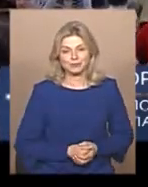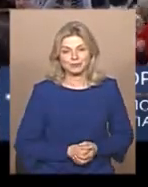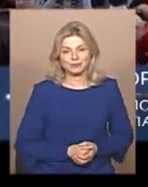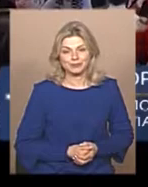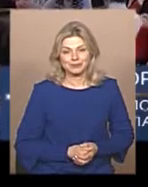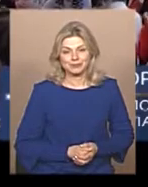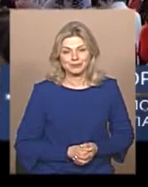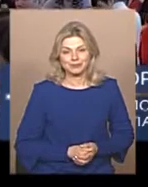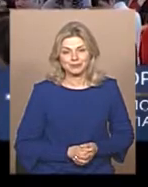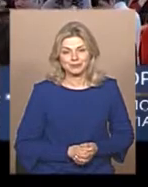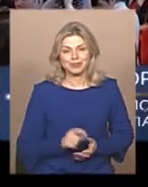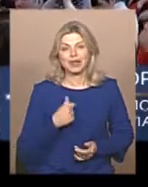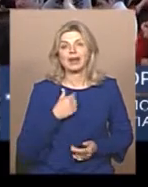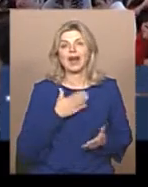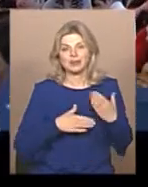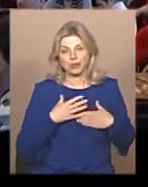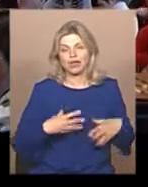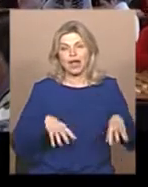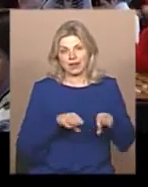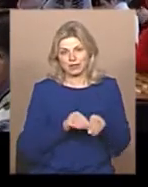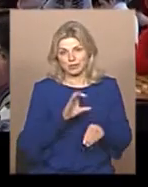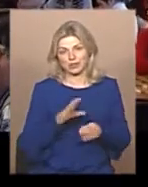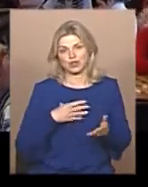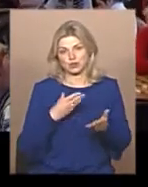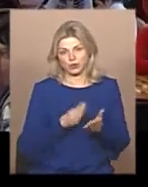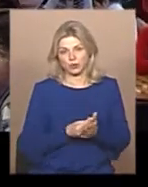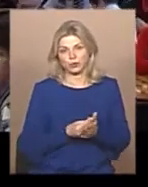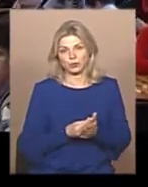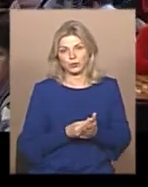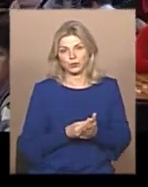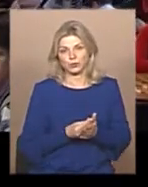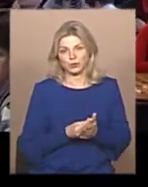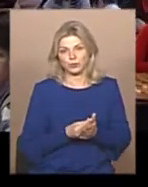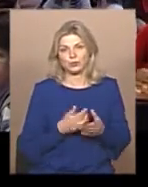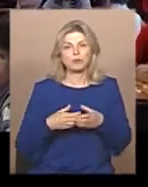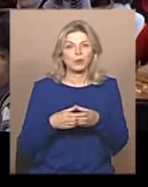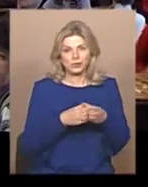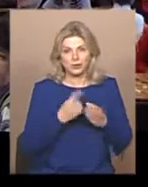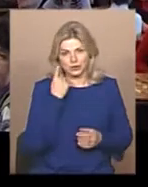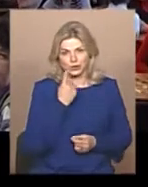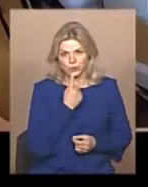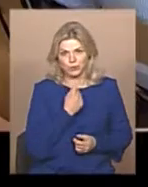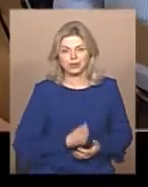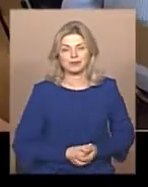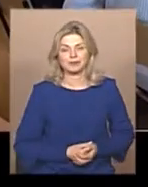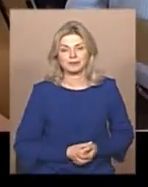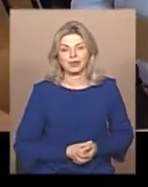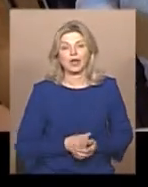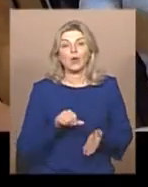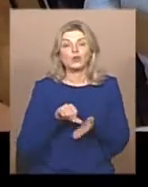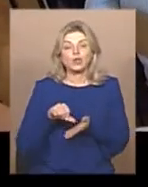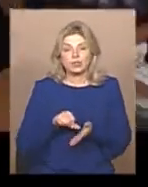І також я радію, що я разом знаходжусь із своєю спільнотою нечуючих.